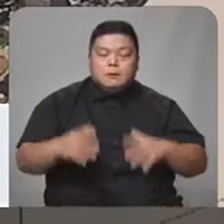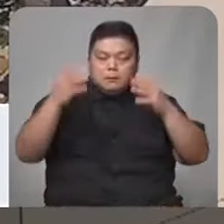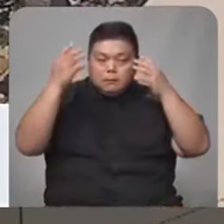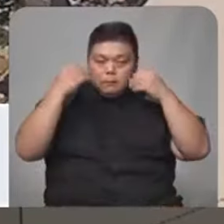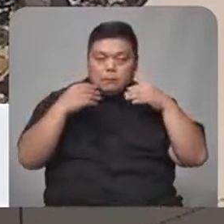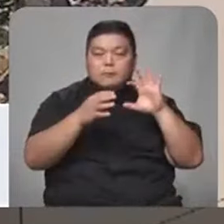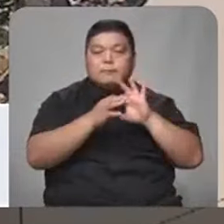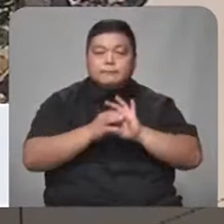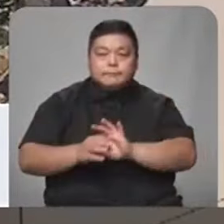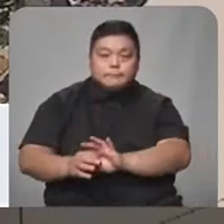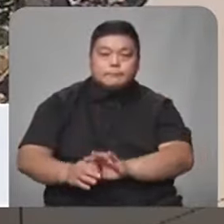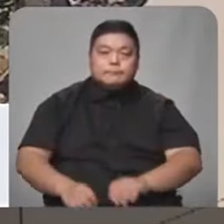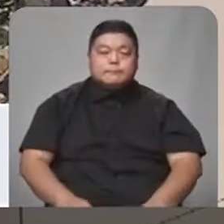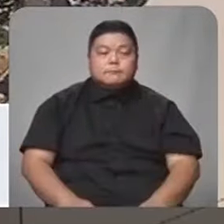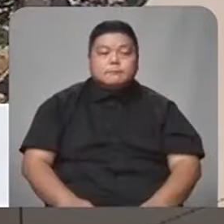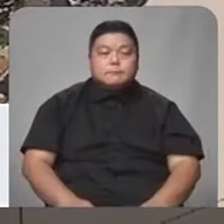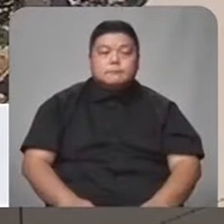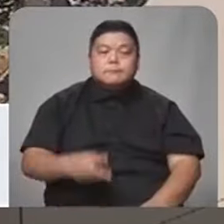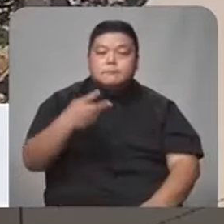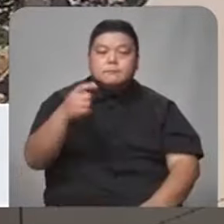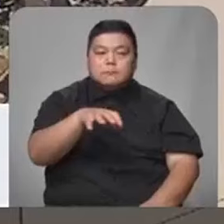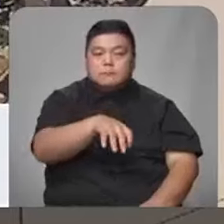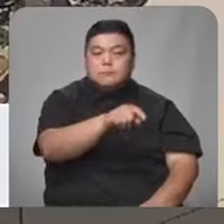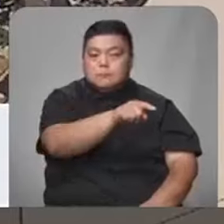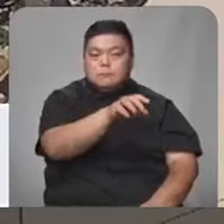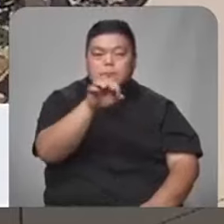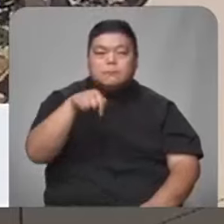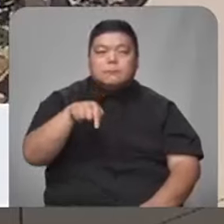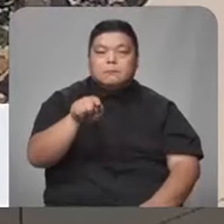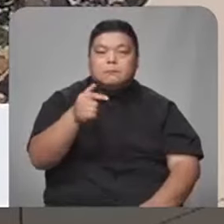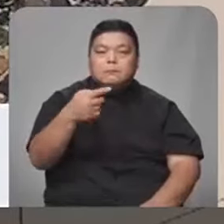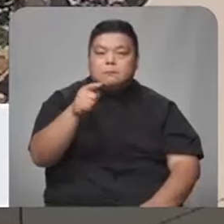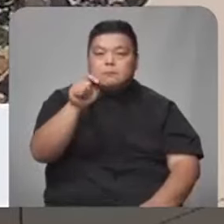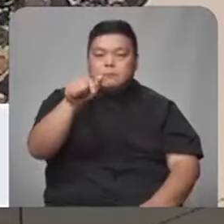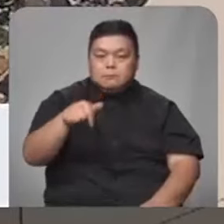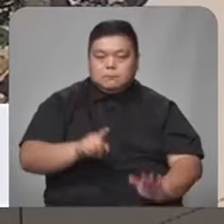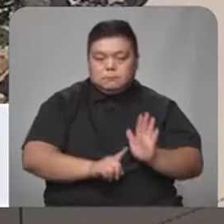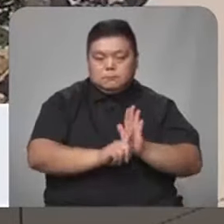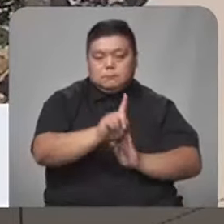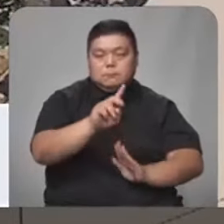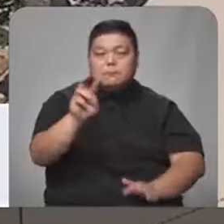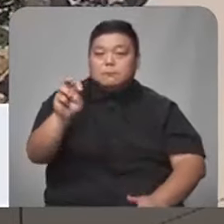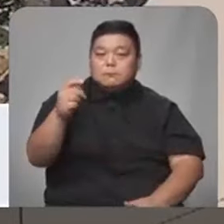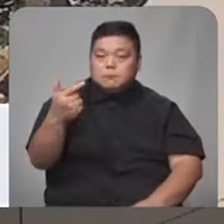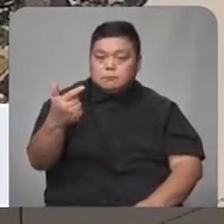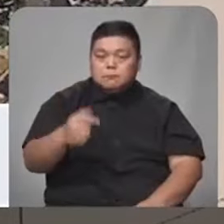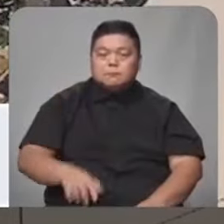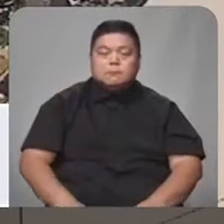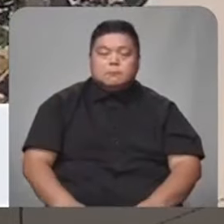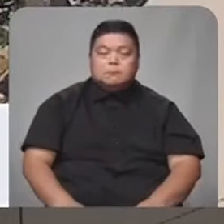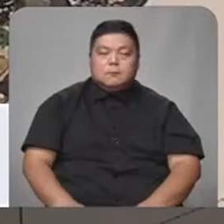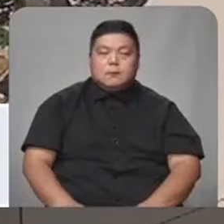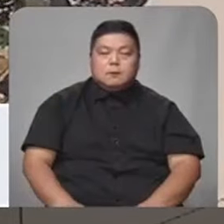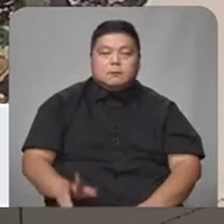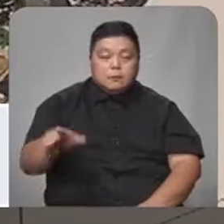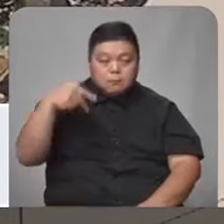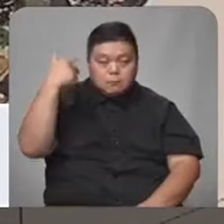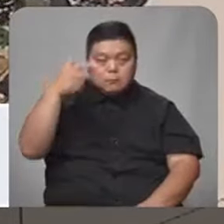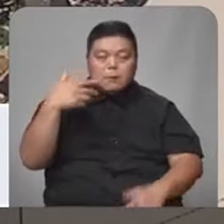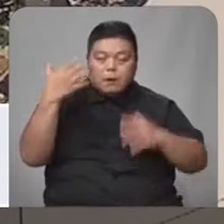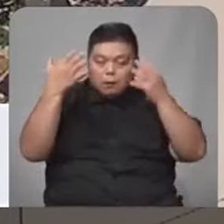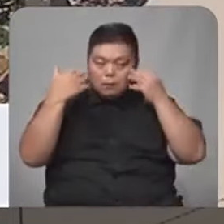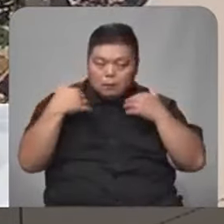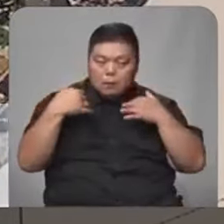계속되고 있습니다 오늘 삼척 언덕의 낮 최고 기온이 36도까지 올랐는데요 이번 더위는 다음 주에도